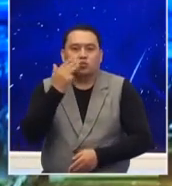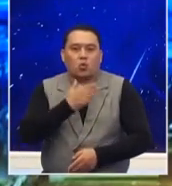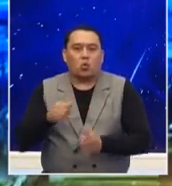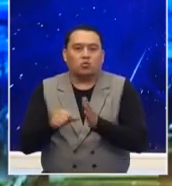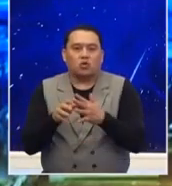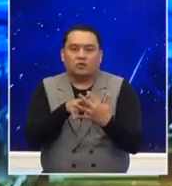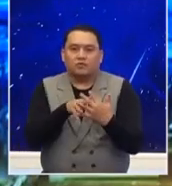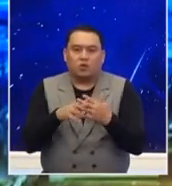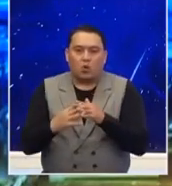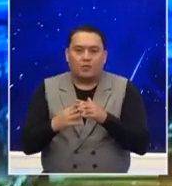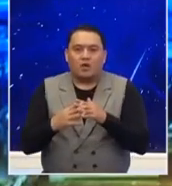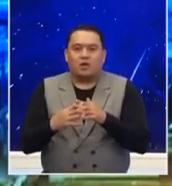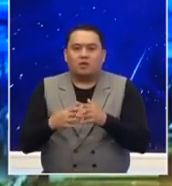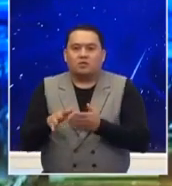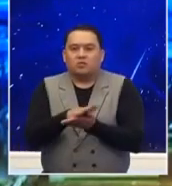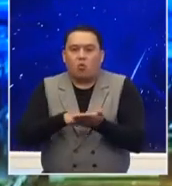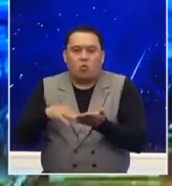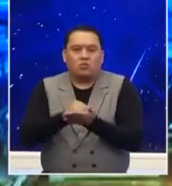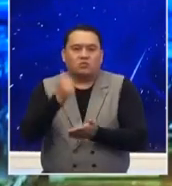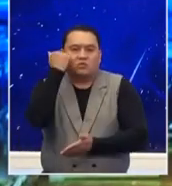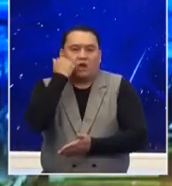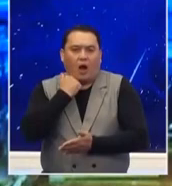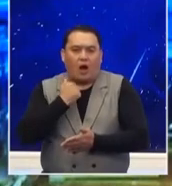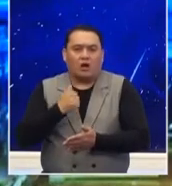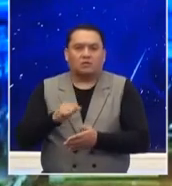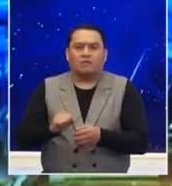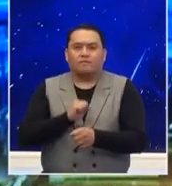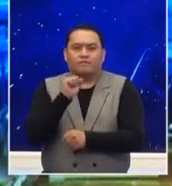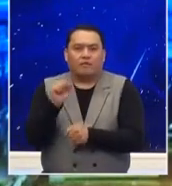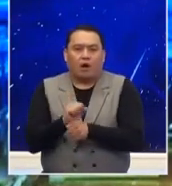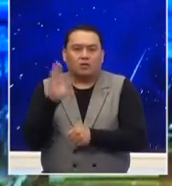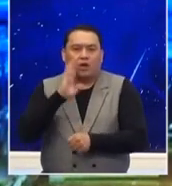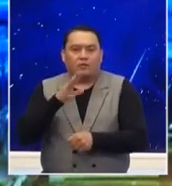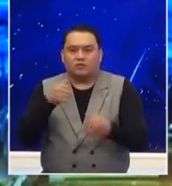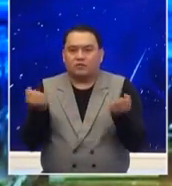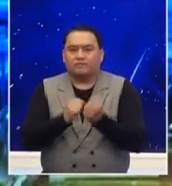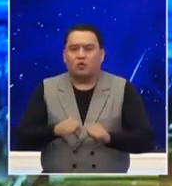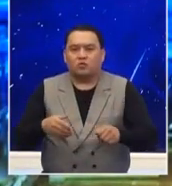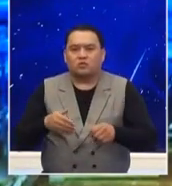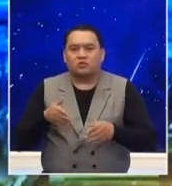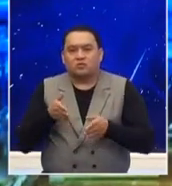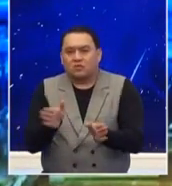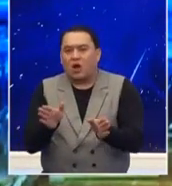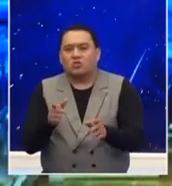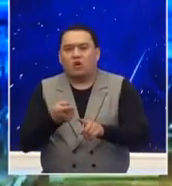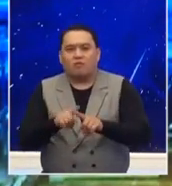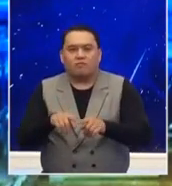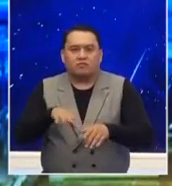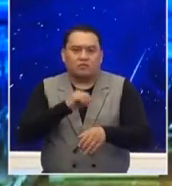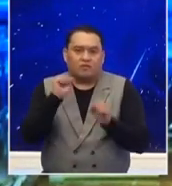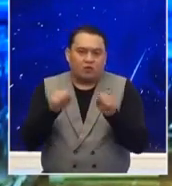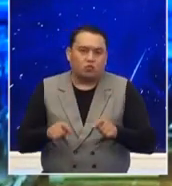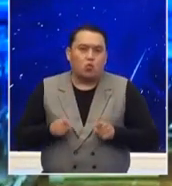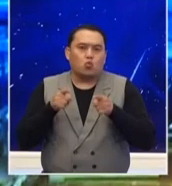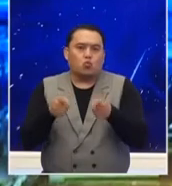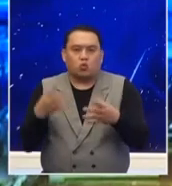6 сельских округов. Ее изношенность стала причиной перебоев подачи воды, а образовавшиеся трещины угрожали прорывом дамбы.